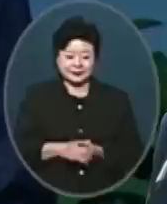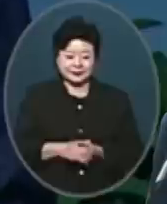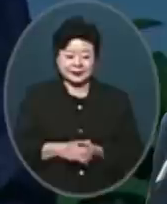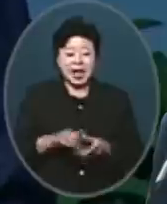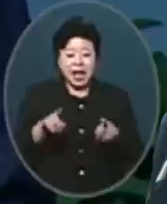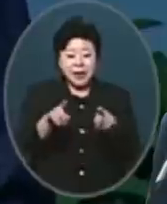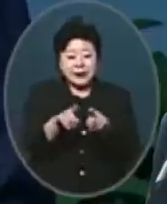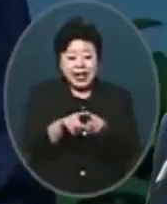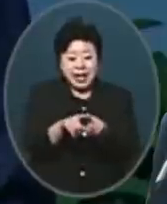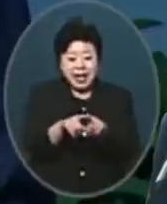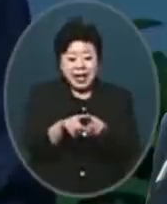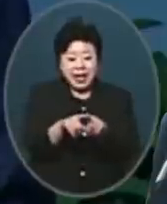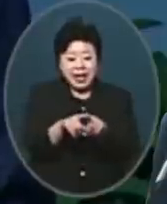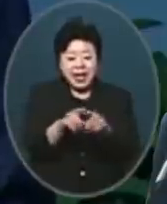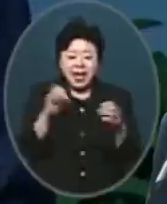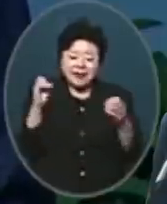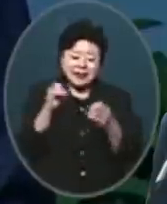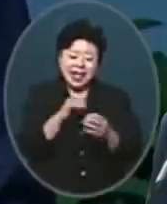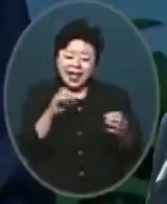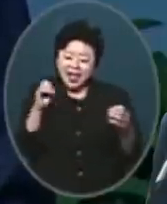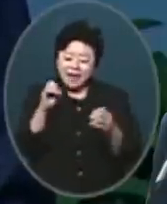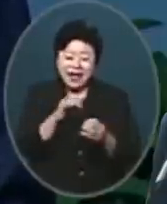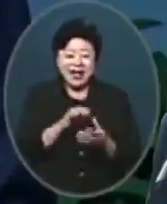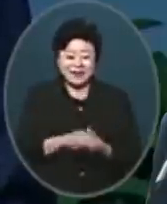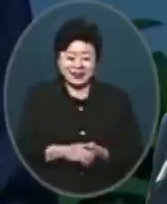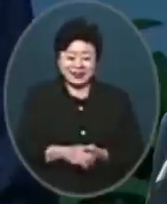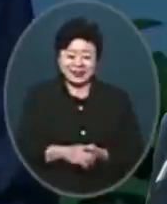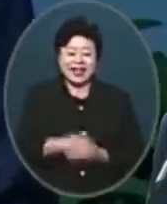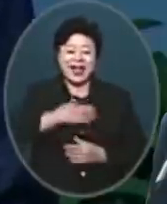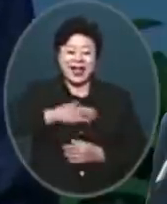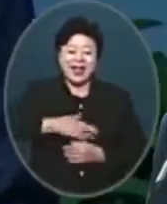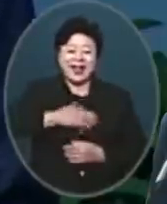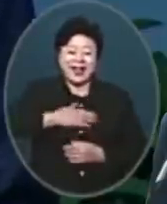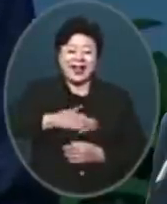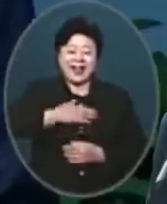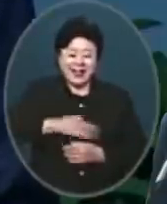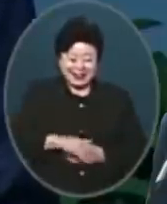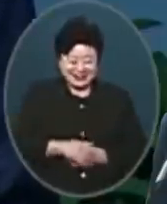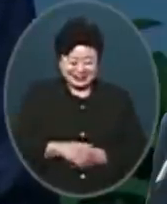함께 대화가 되는 것은